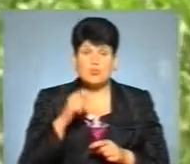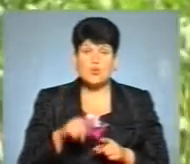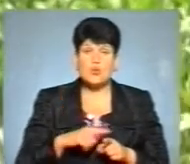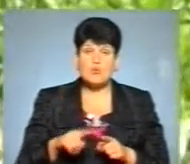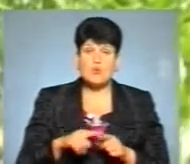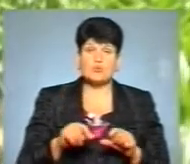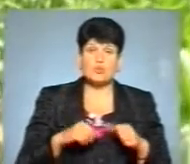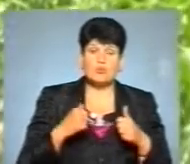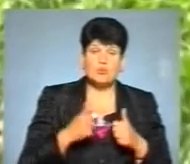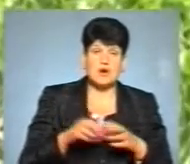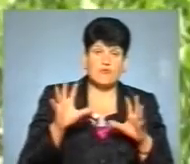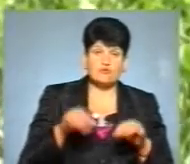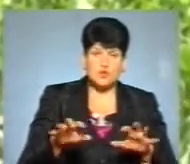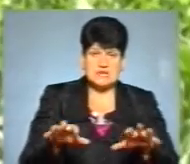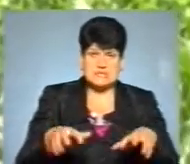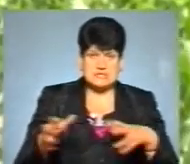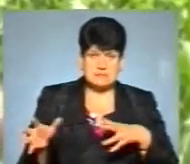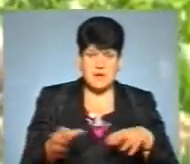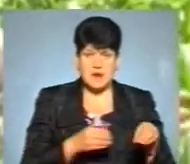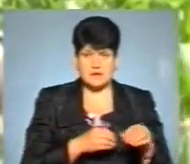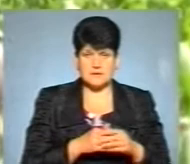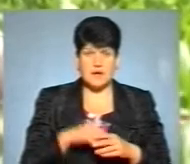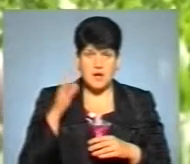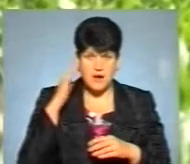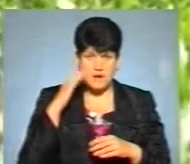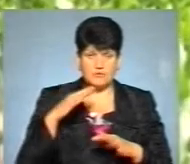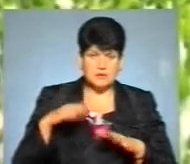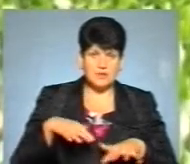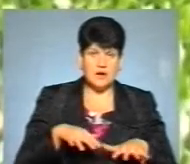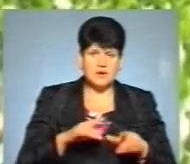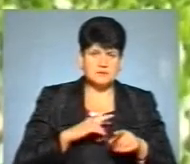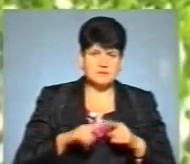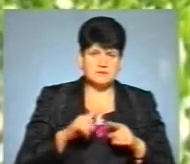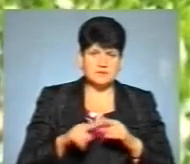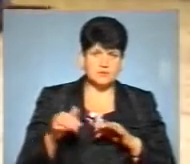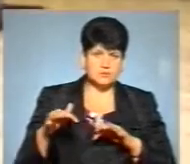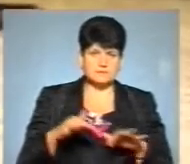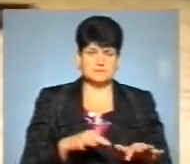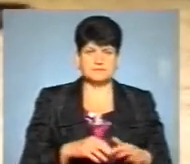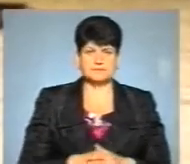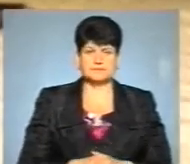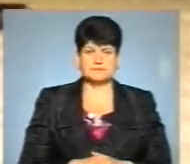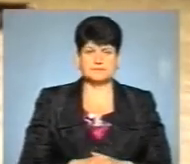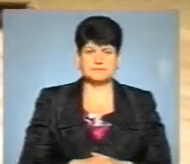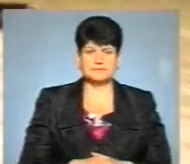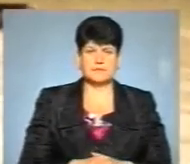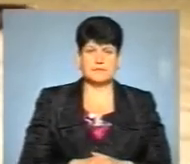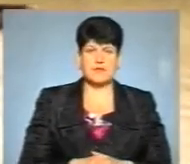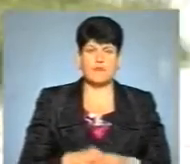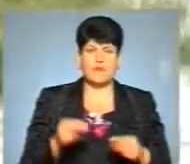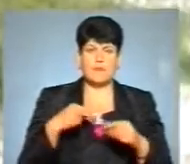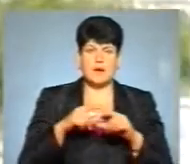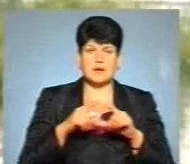і бурак, і картоплю, все ми збирали. І вода під ноги в момент збігалася. Магазин їдемо.